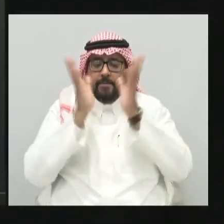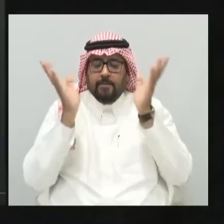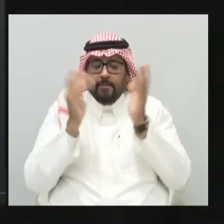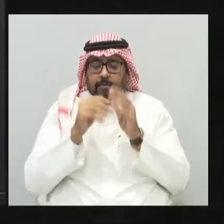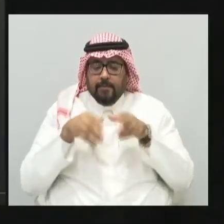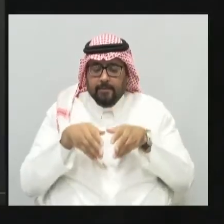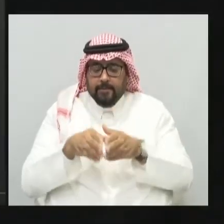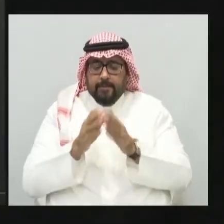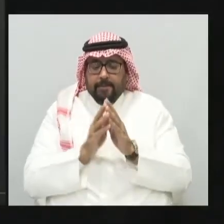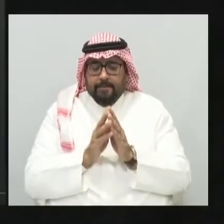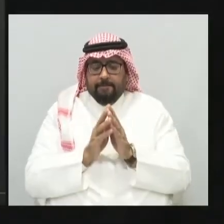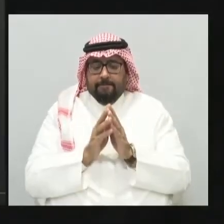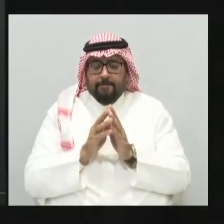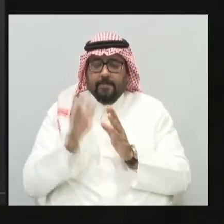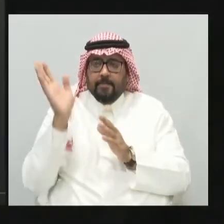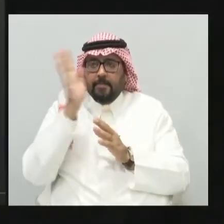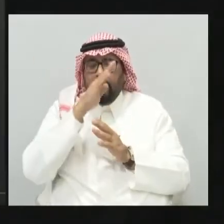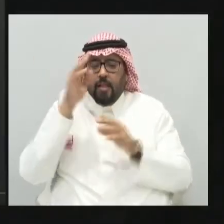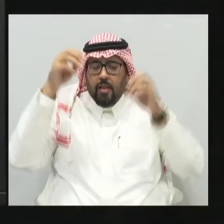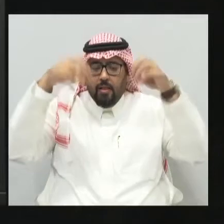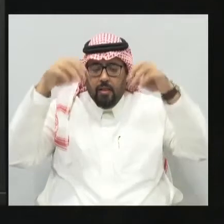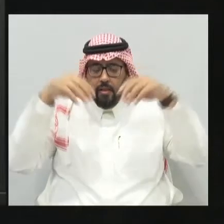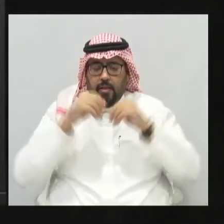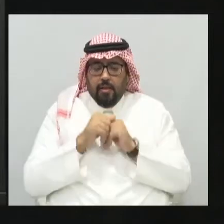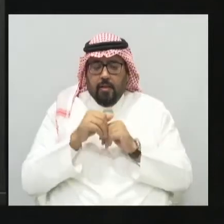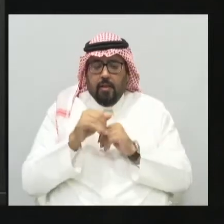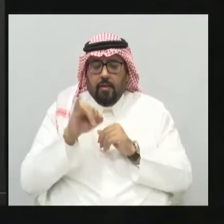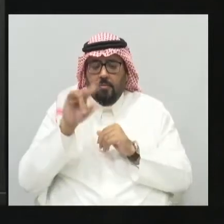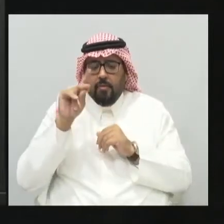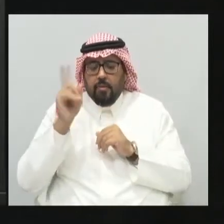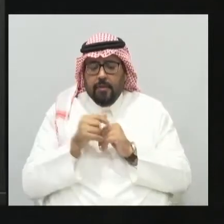طريق وهطول امطار